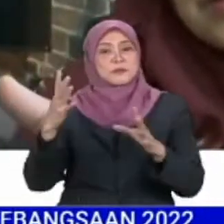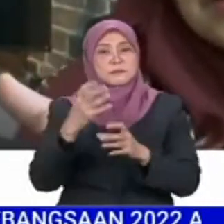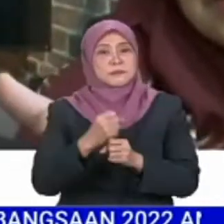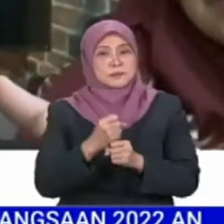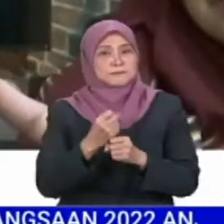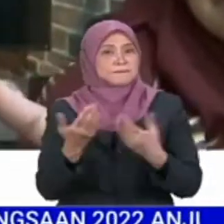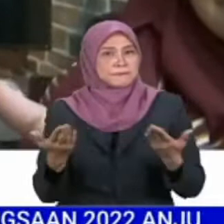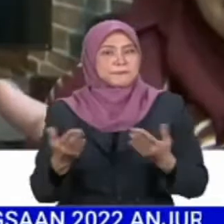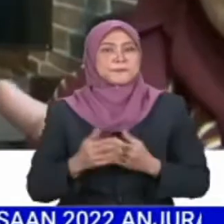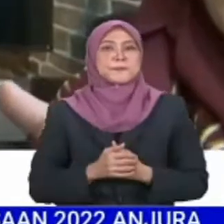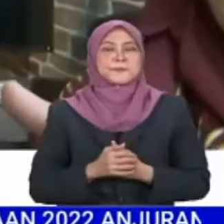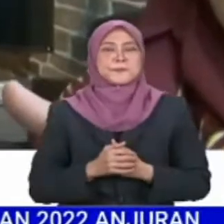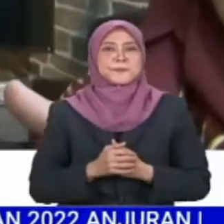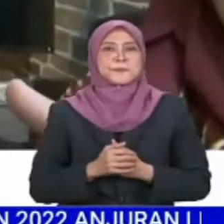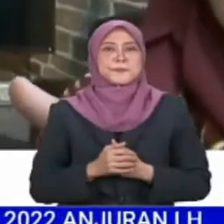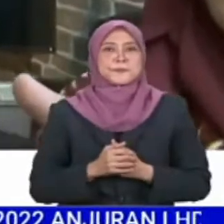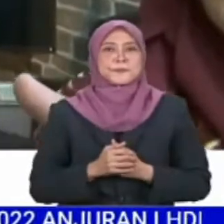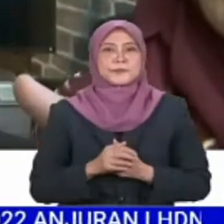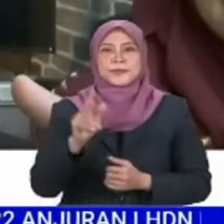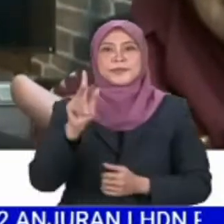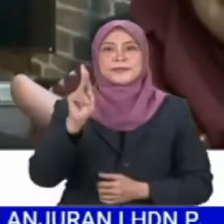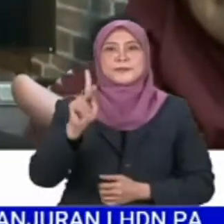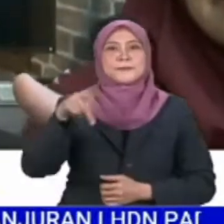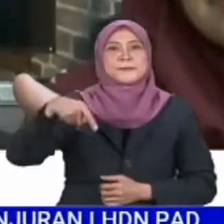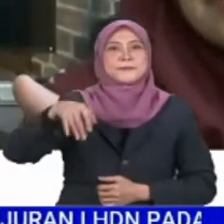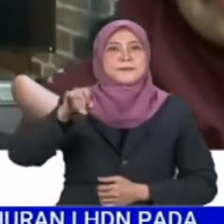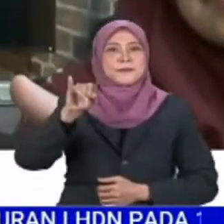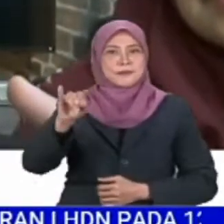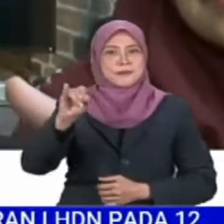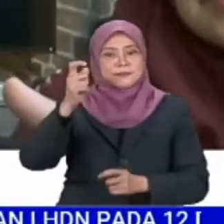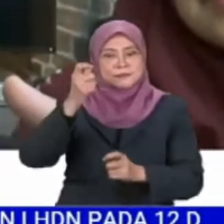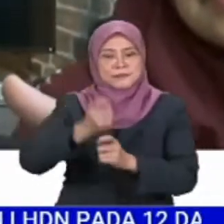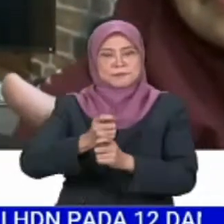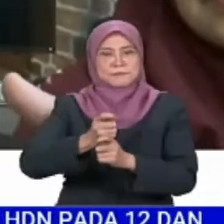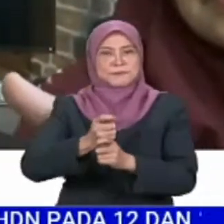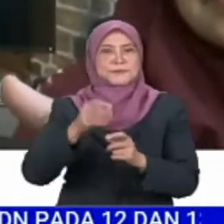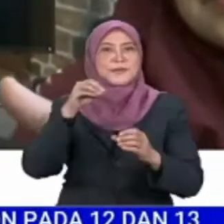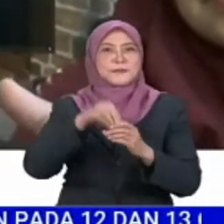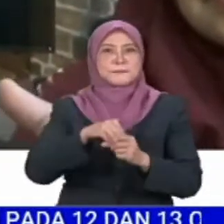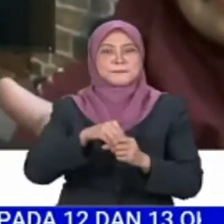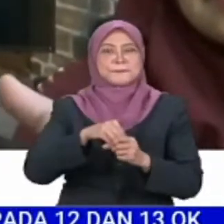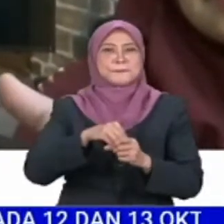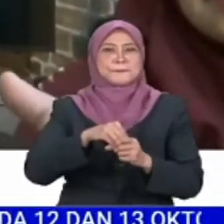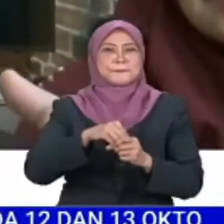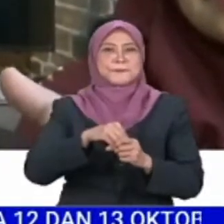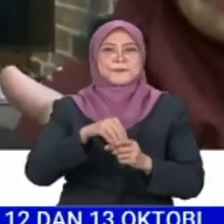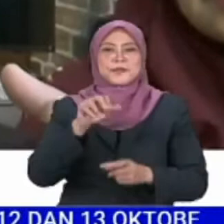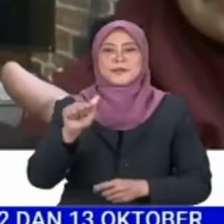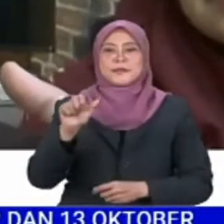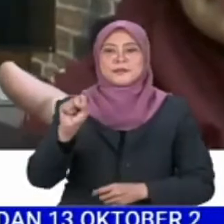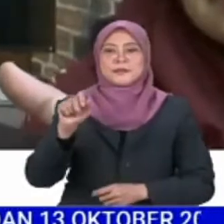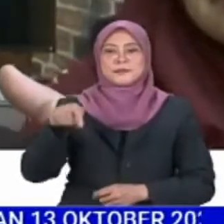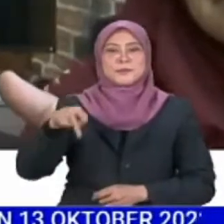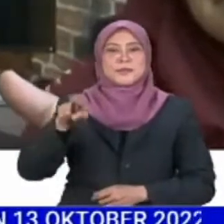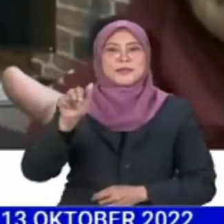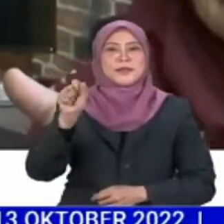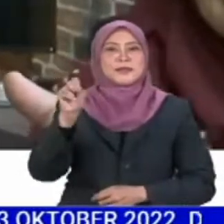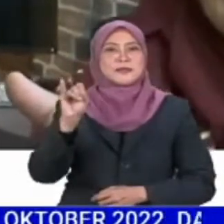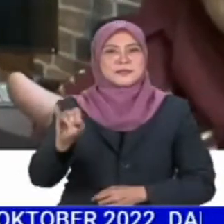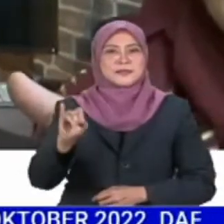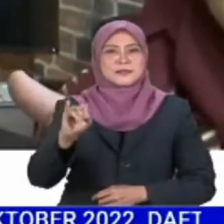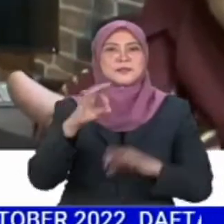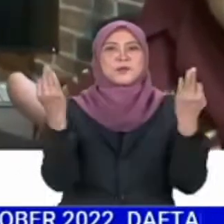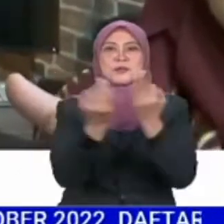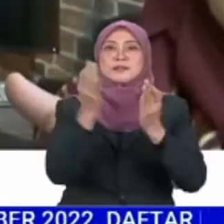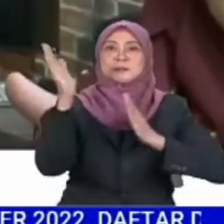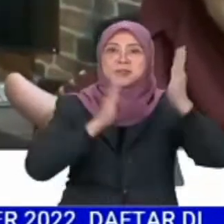mencapai apa ni KPI yang telah ditetapkan dalam aspirasi keluarga Malaysia untuk 6 bulan daripada Januari